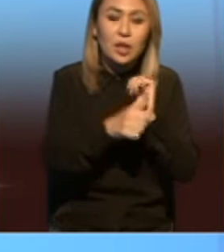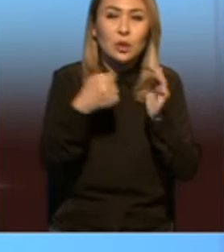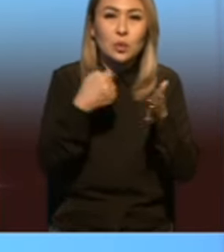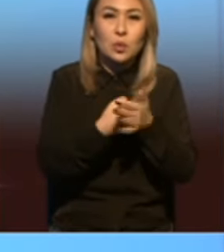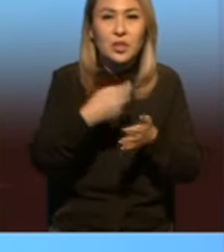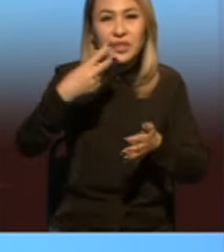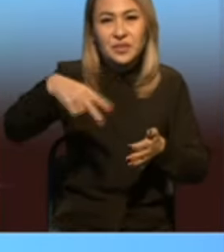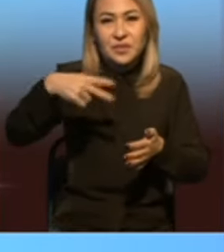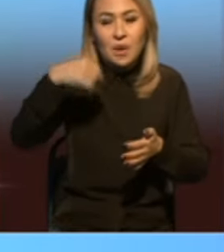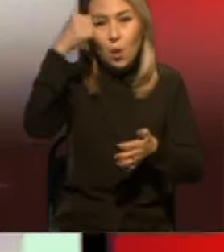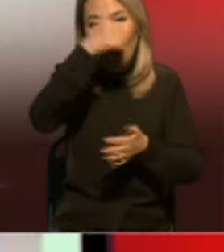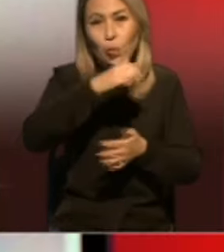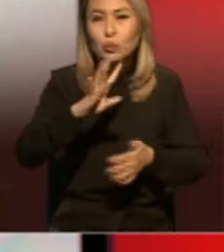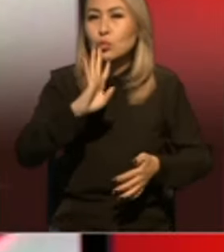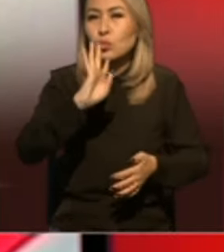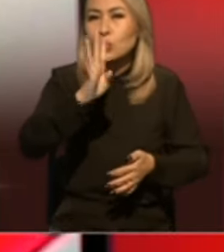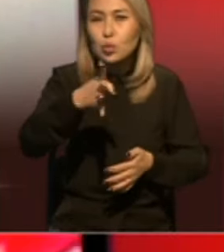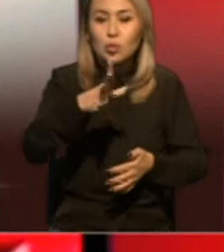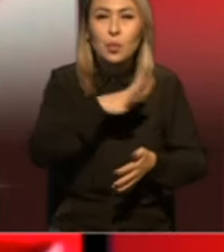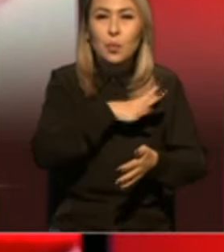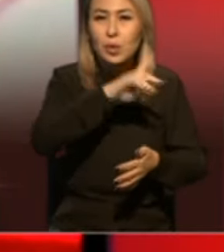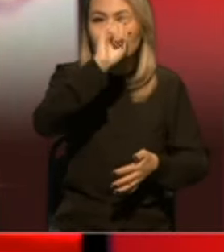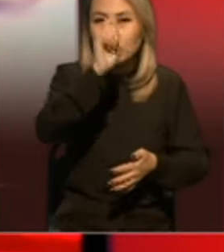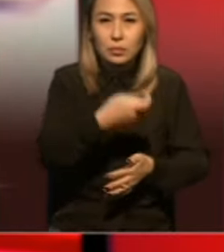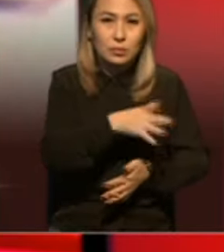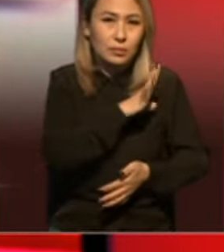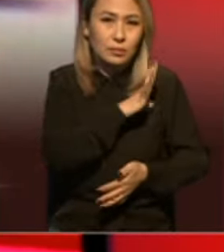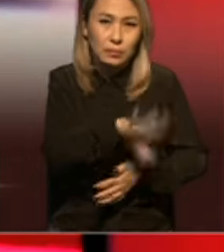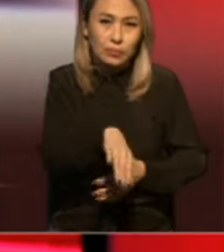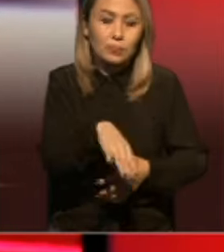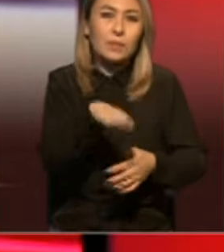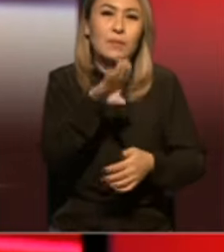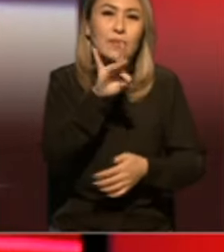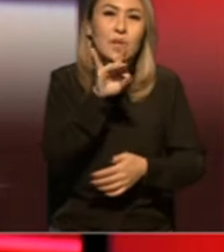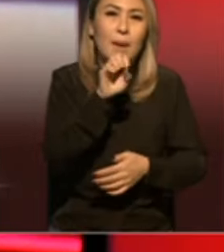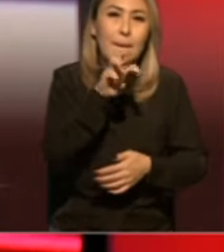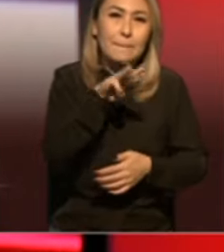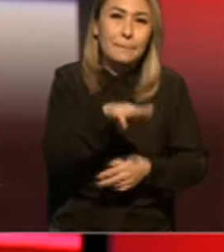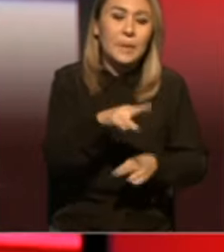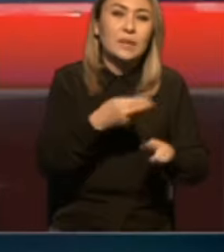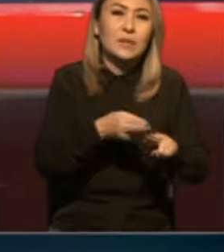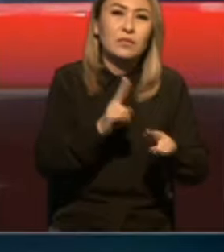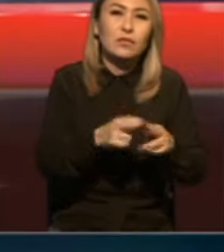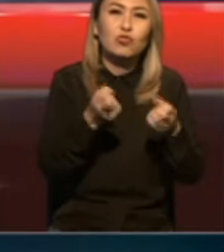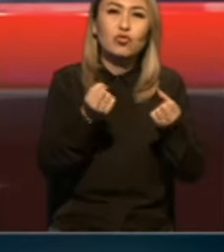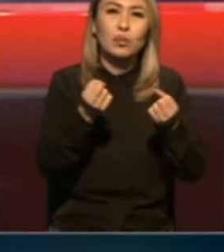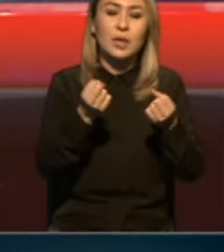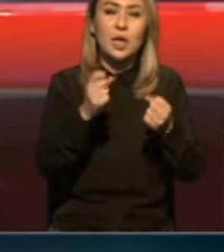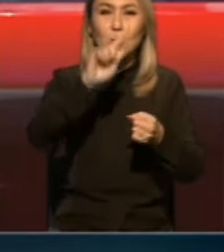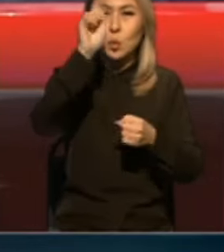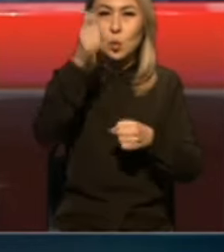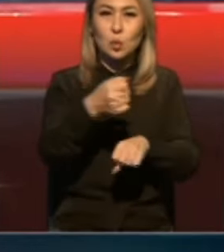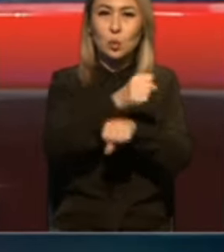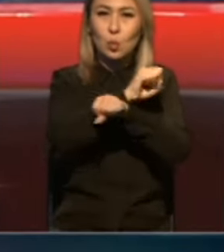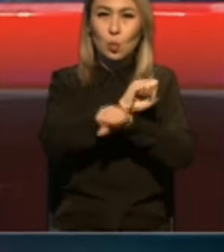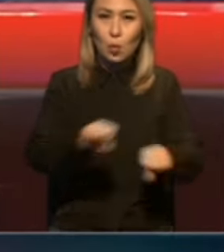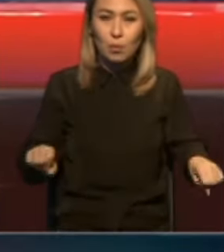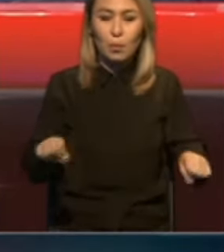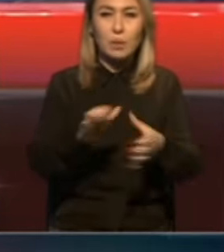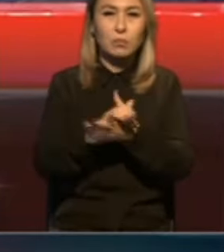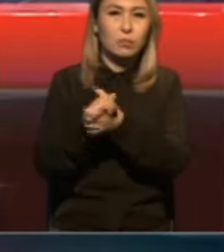дейін осы 4 жылдың ішінде ешқандай соғыс болған жоқ Американың қатысуымен. Яғни Трамптың негізгі ұстанымы соғыс болмау керек, бейбітшілік болмау